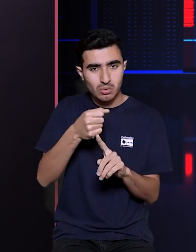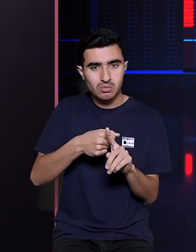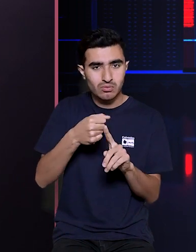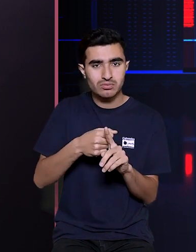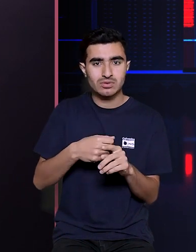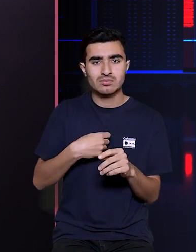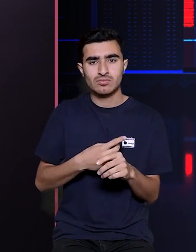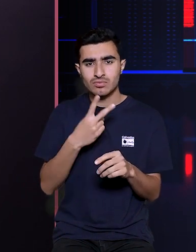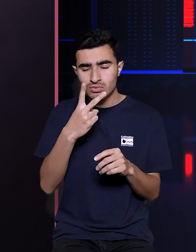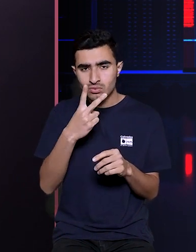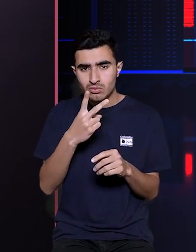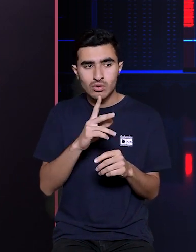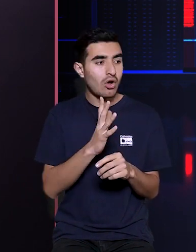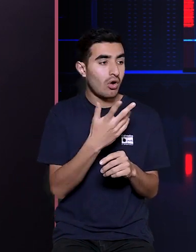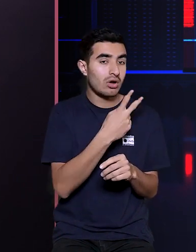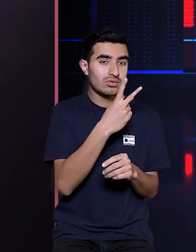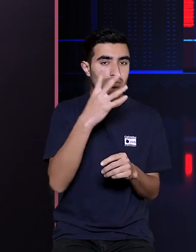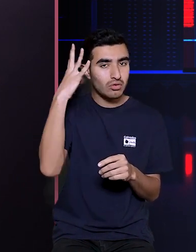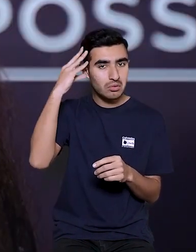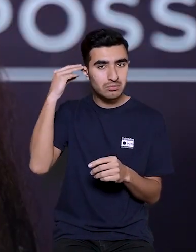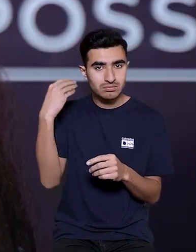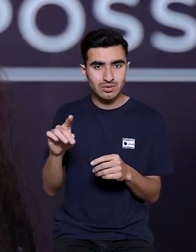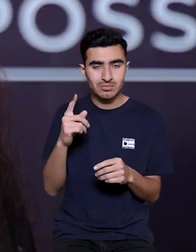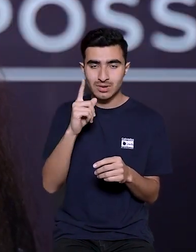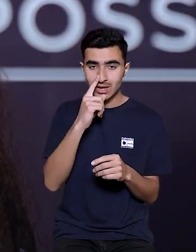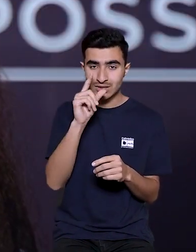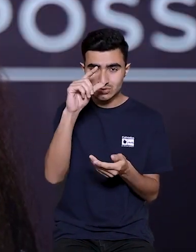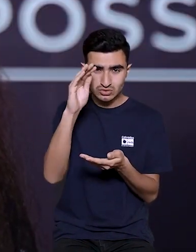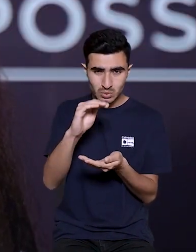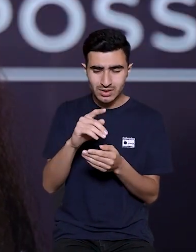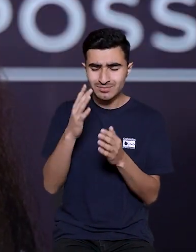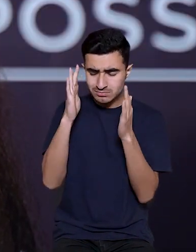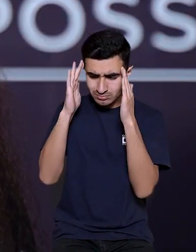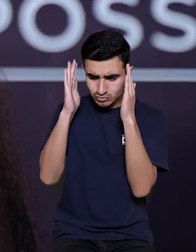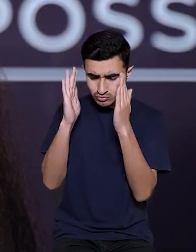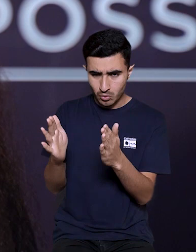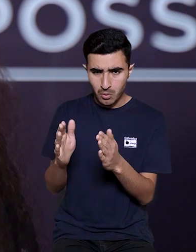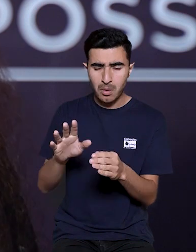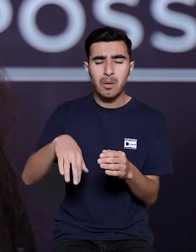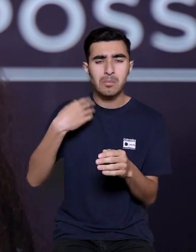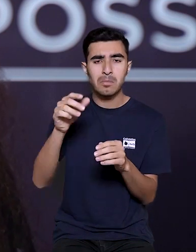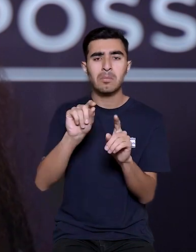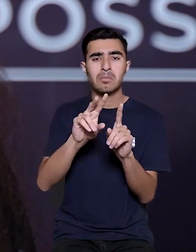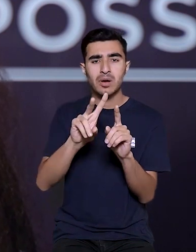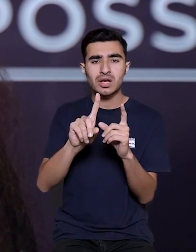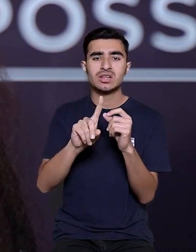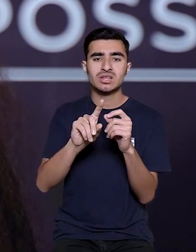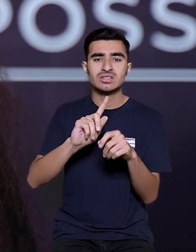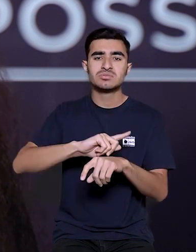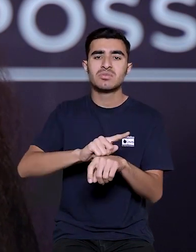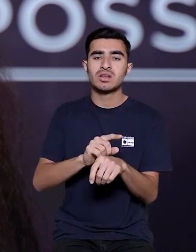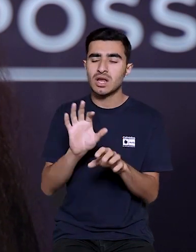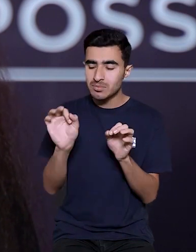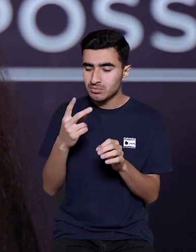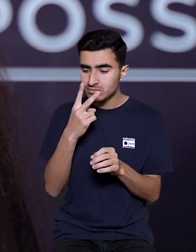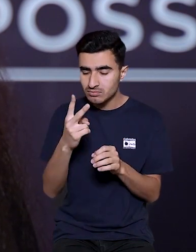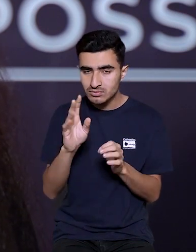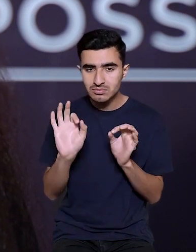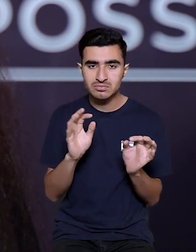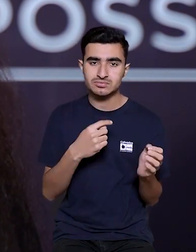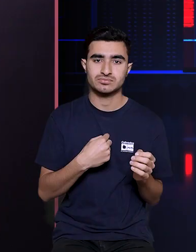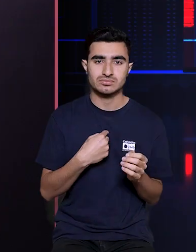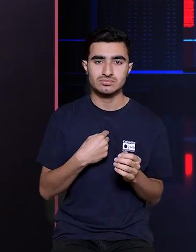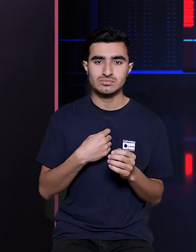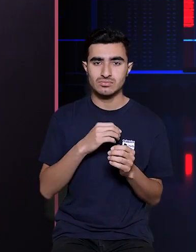कुछ और ना देख पाई और मैं अगले 10-12 मिनट जो उस जमात में रही, सिर्फ़ नौरीन को और उसकी पेंसिल को देखती